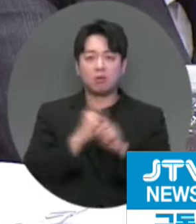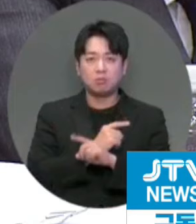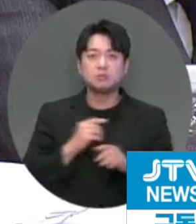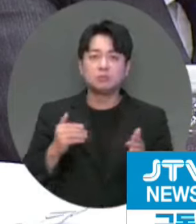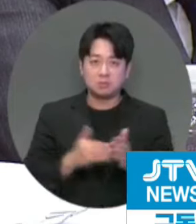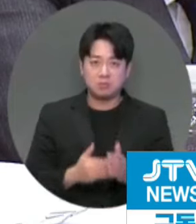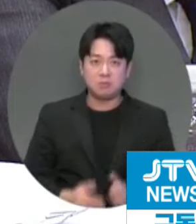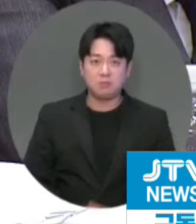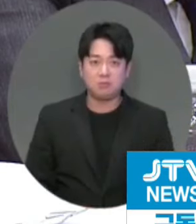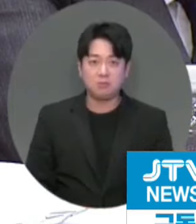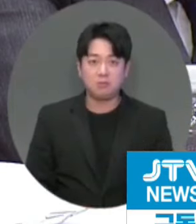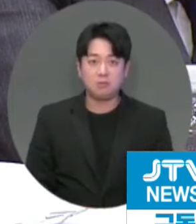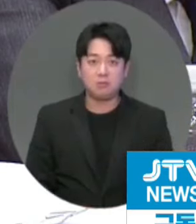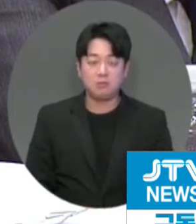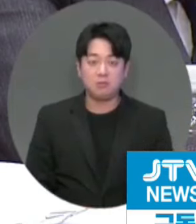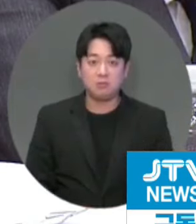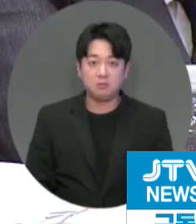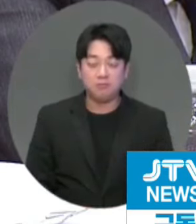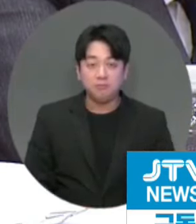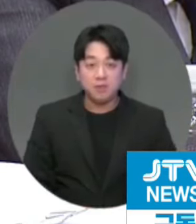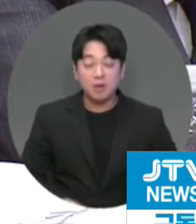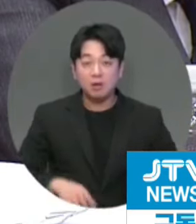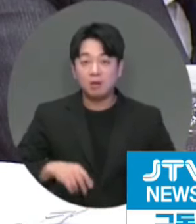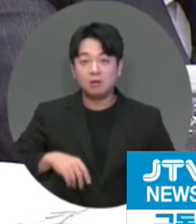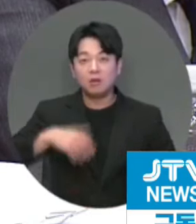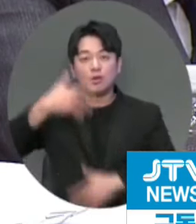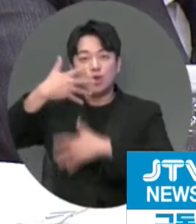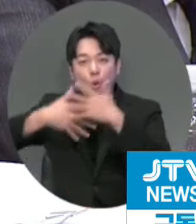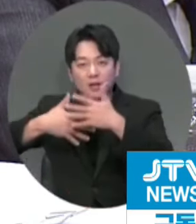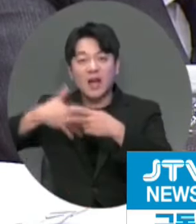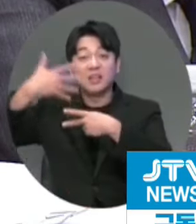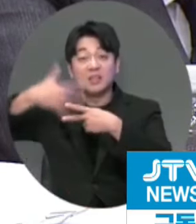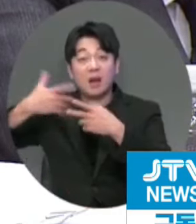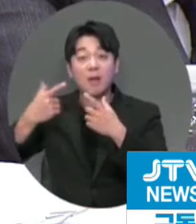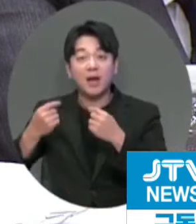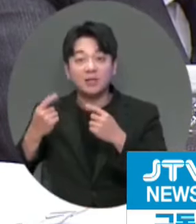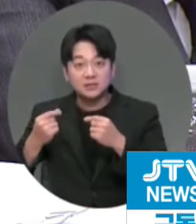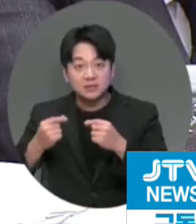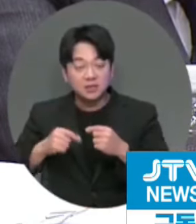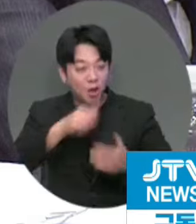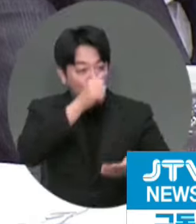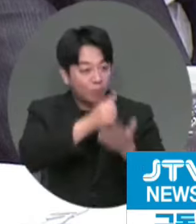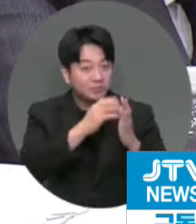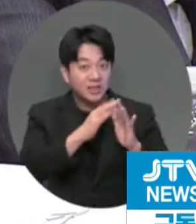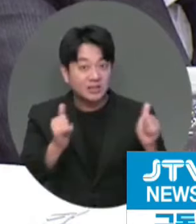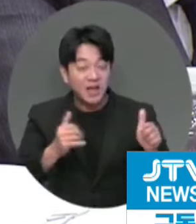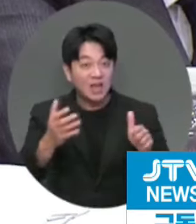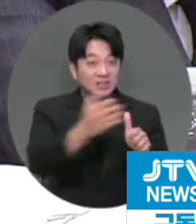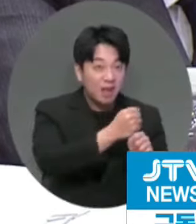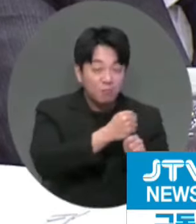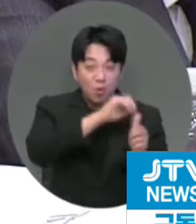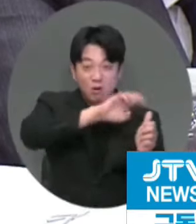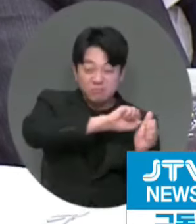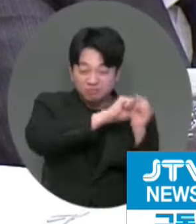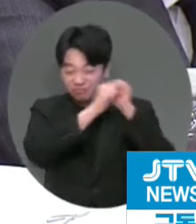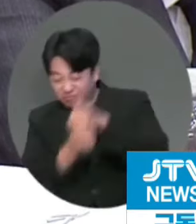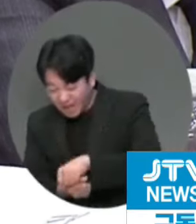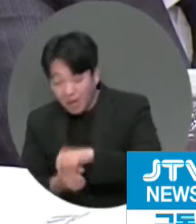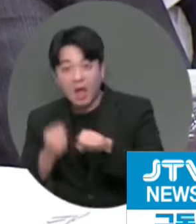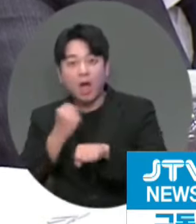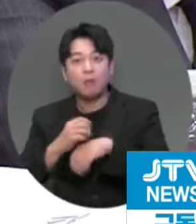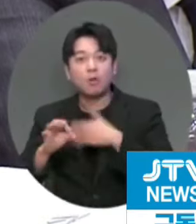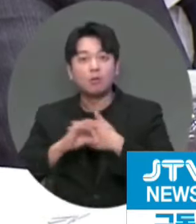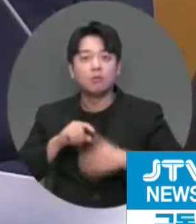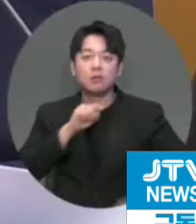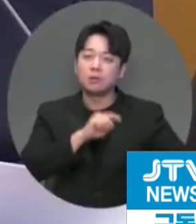엎어치기에서 제압하는 것 같지만 그렇게 하면 형사처벌받습니다. 그래서 저희가 얼마 전에 경찰 직무집행법을 바꿨는데요.